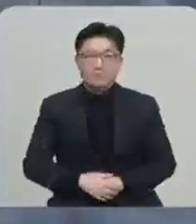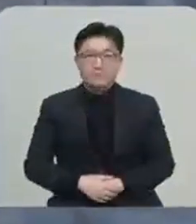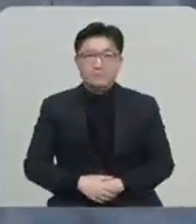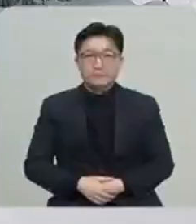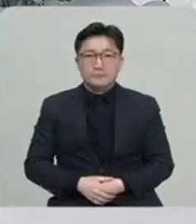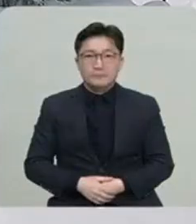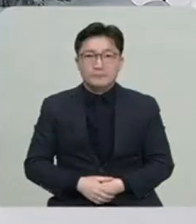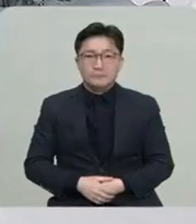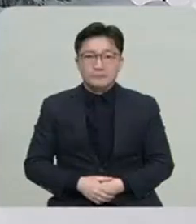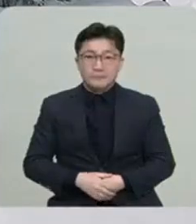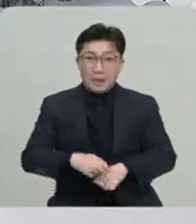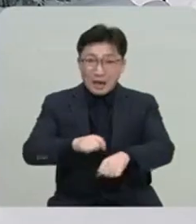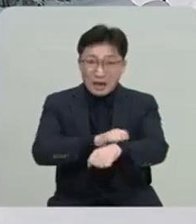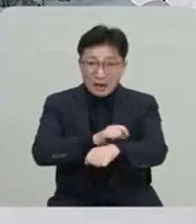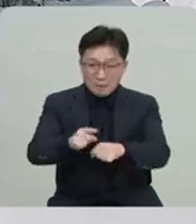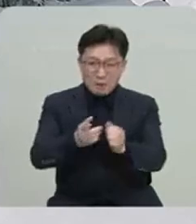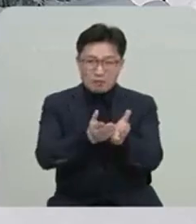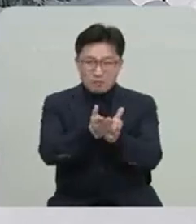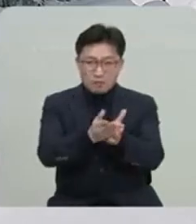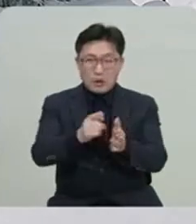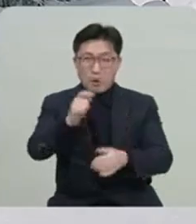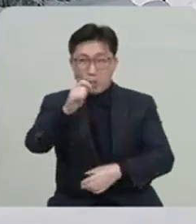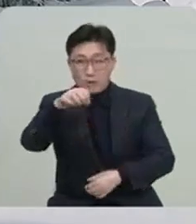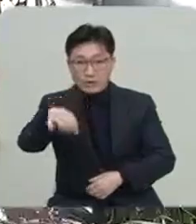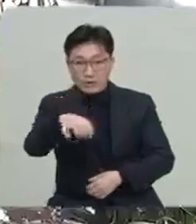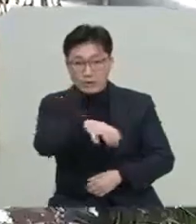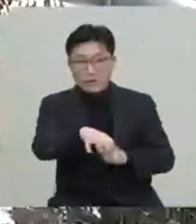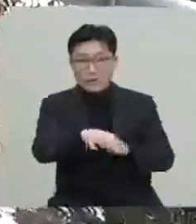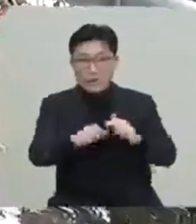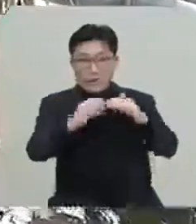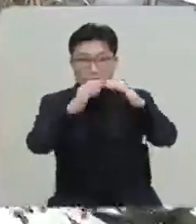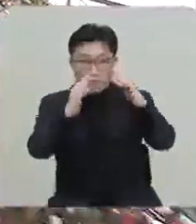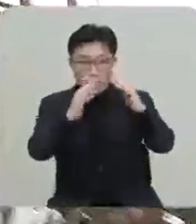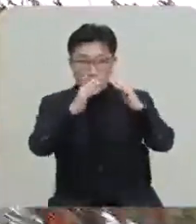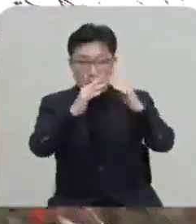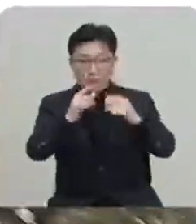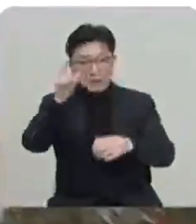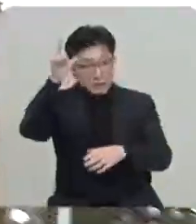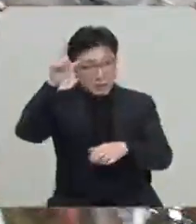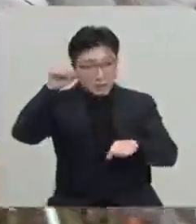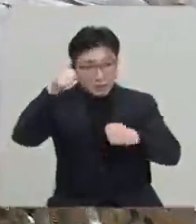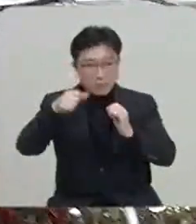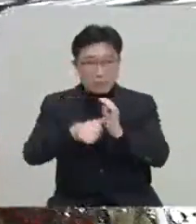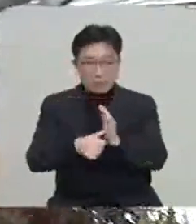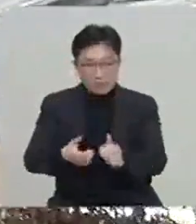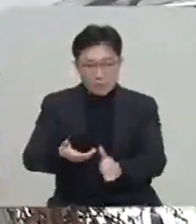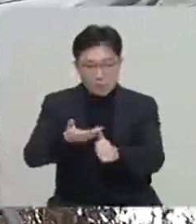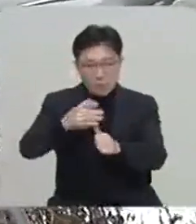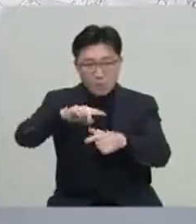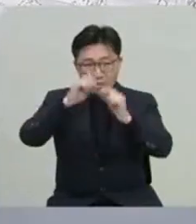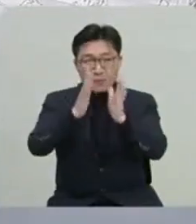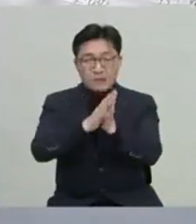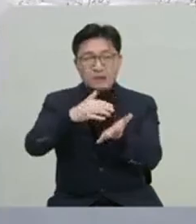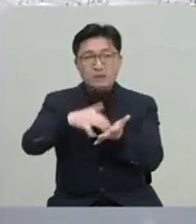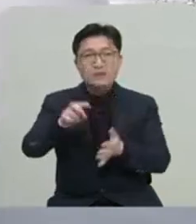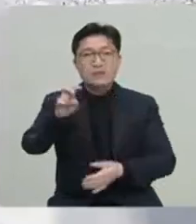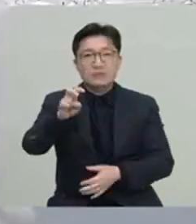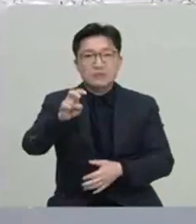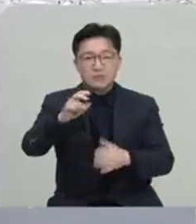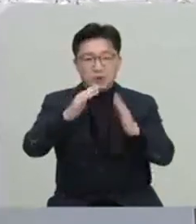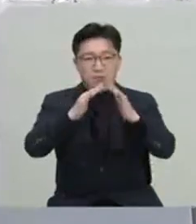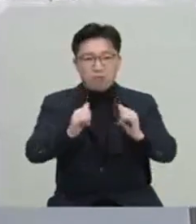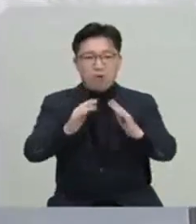집중됐습니다 특히 군상과 고창에서 시설하우스와 축사 육묘장 20여 동이 무너지는 등